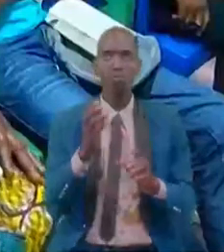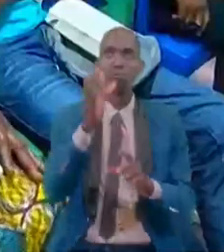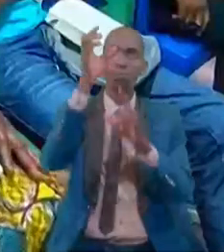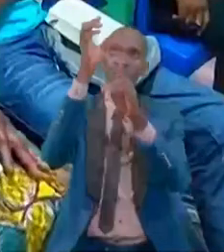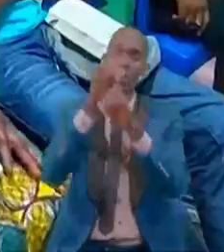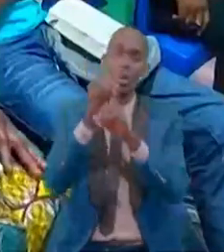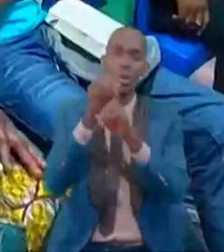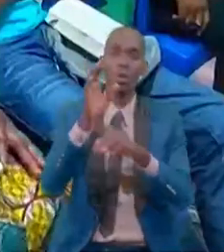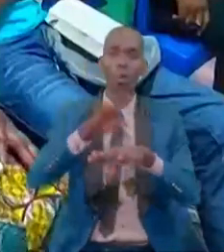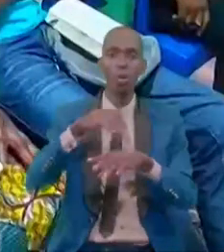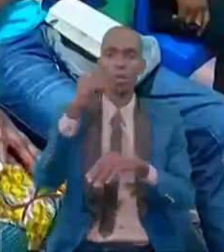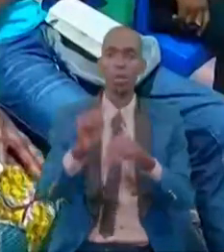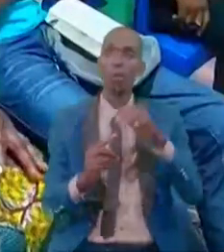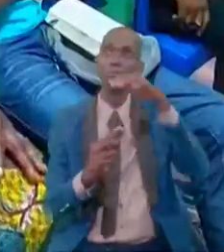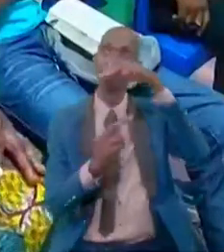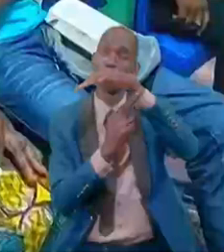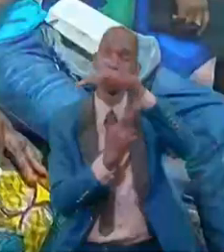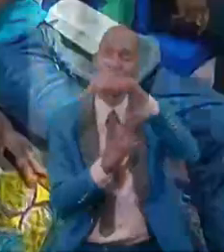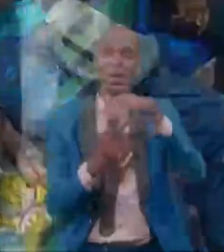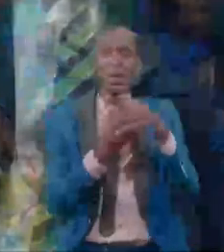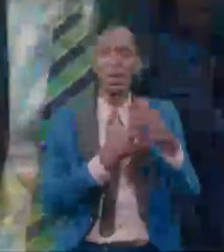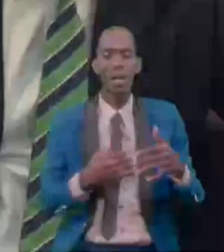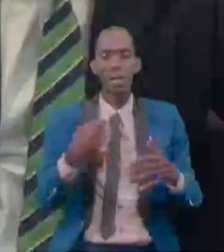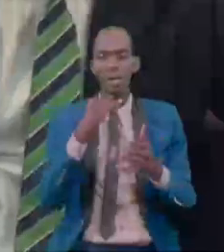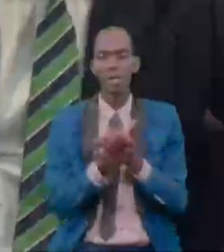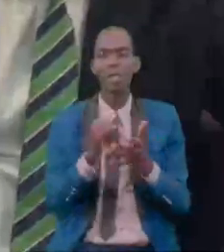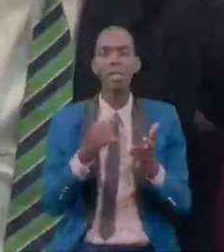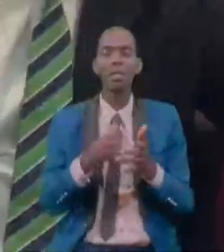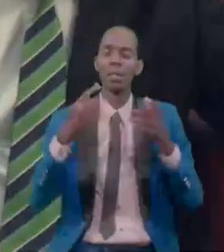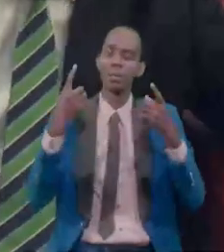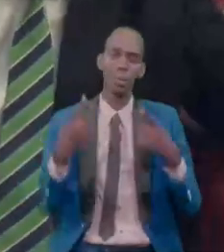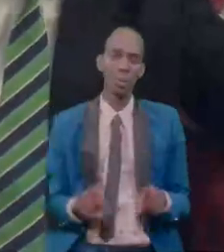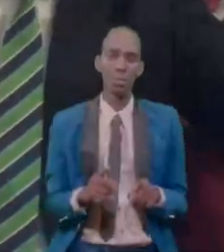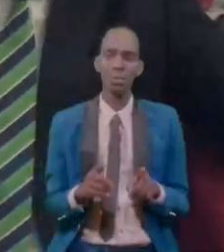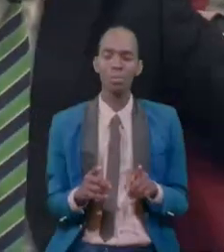Quiconque aura que quelqu'un dise, quiconque,